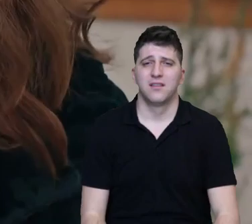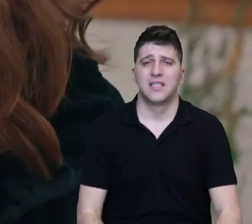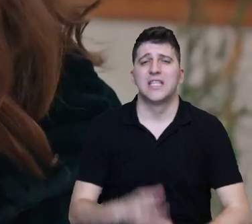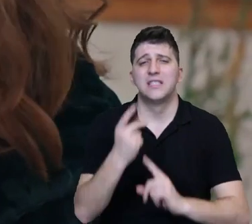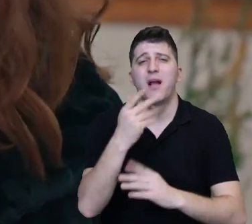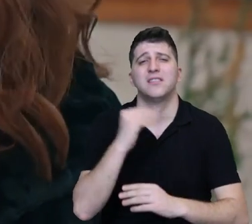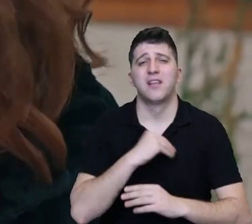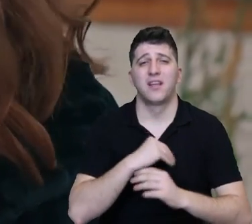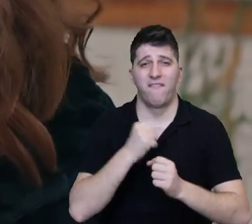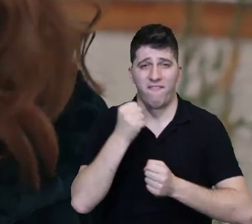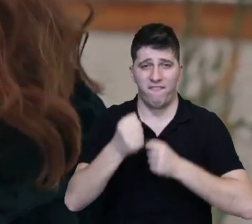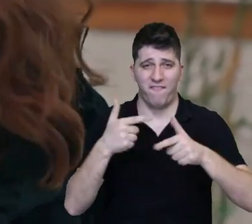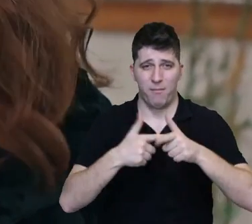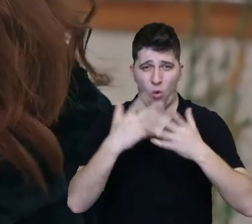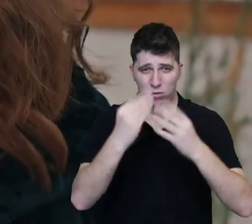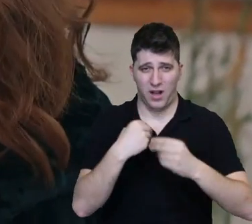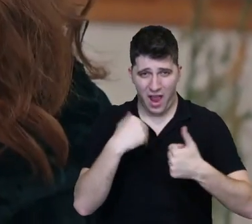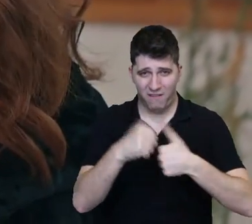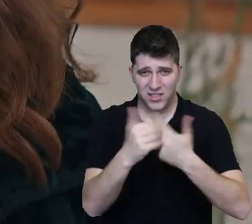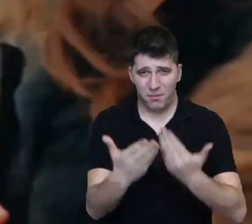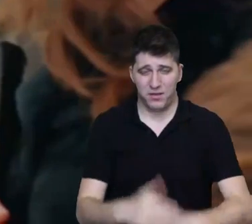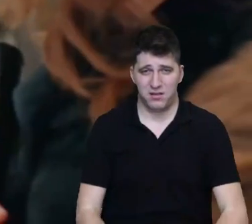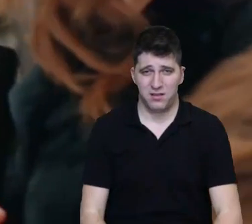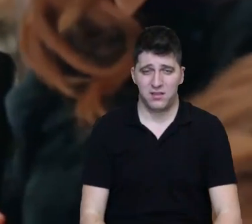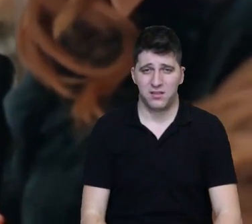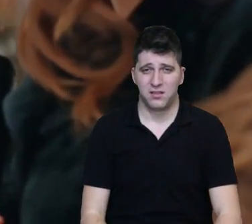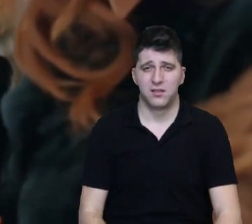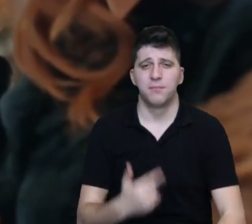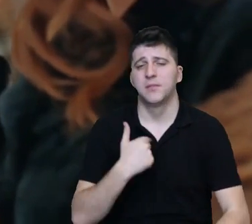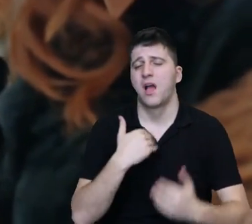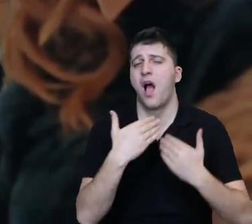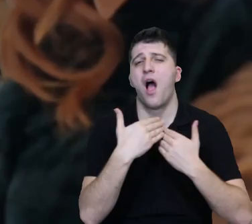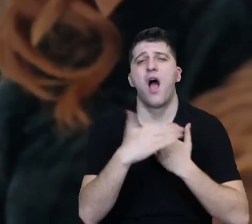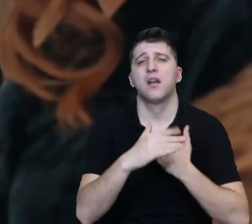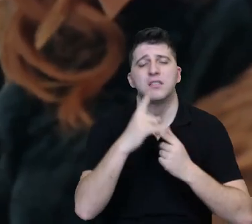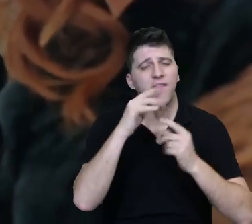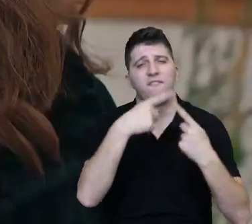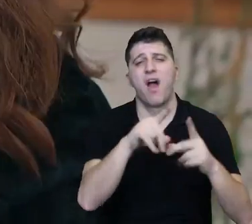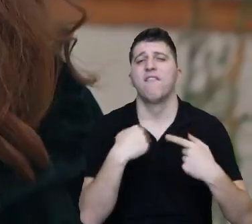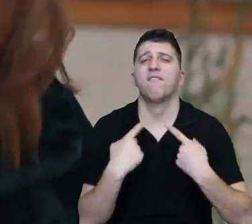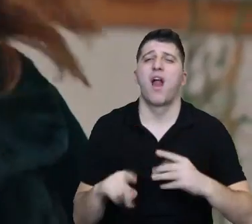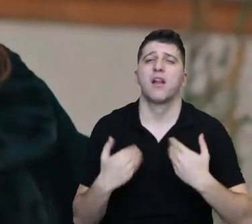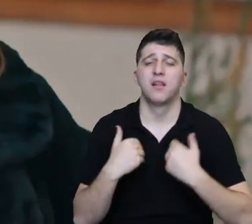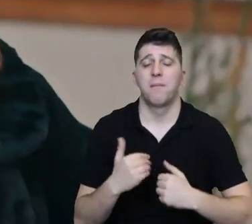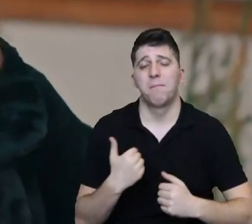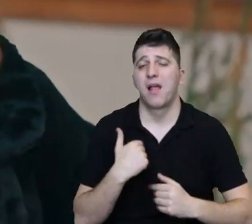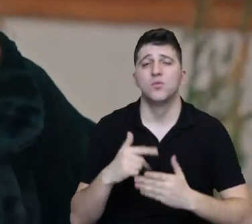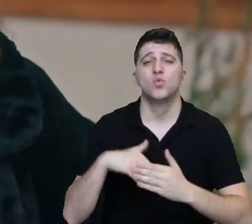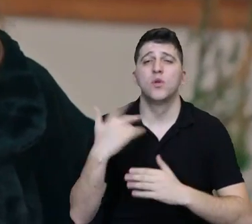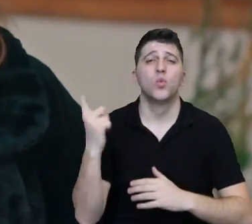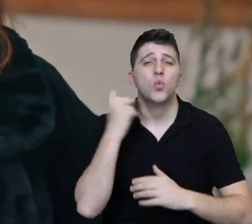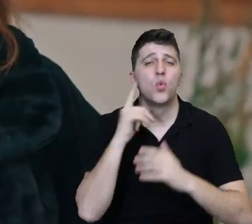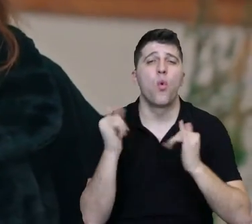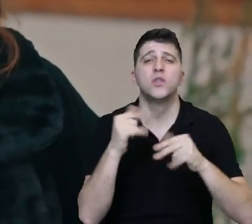İsmail, sanki fabrikatör olsan seni alacaktım. Biz ayrı dünyaların insanlarıyız. Ben artık ünlü